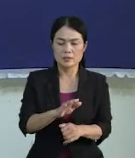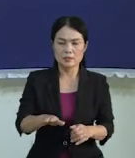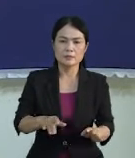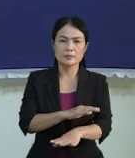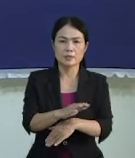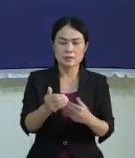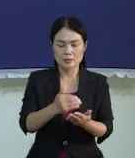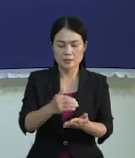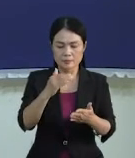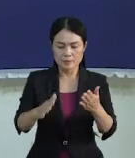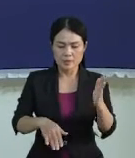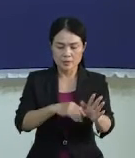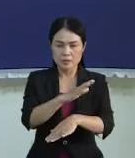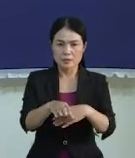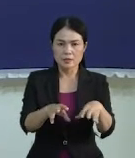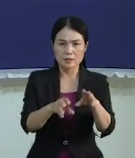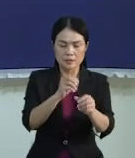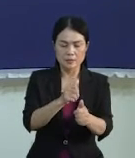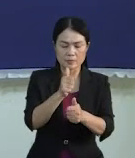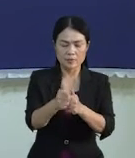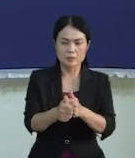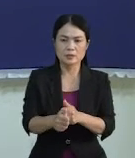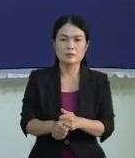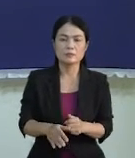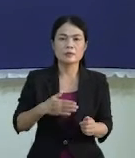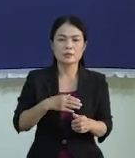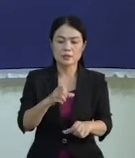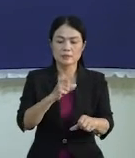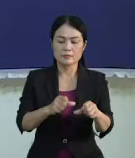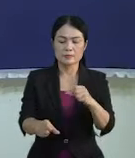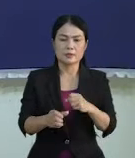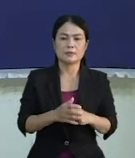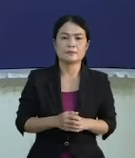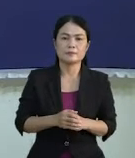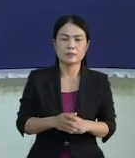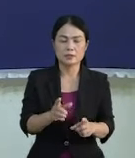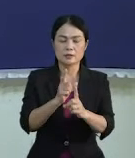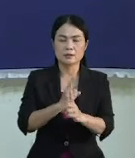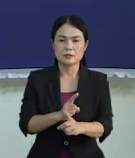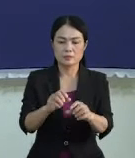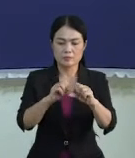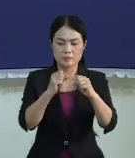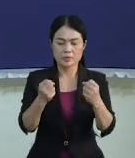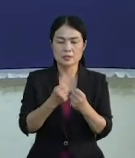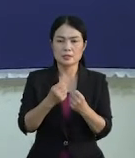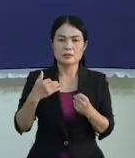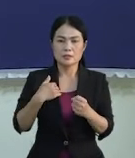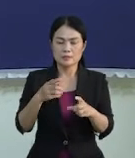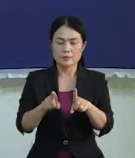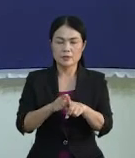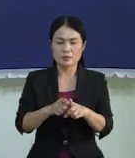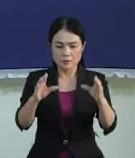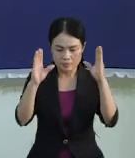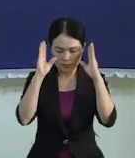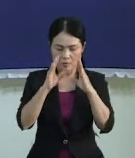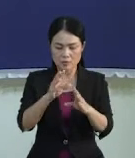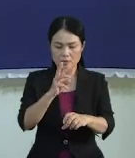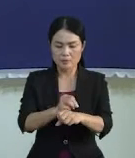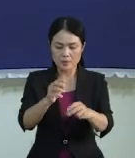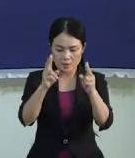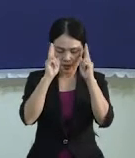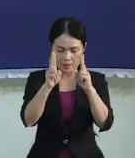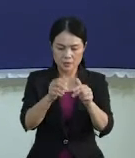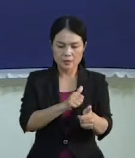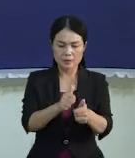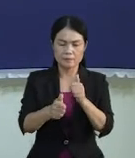ងប្អូនសិស្សានុសិស្សទាំងអស់សិក្សាពីចម្ងាយជាមួយនៅលោកគ្រូបន្តទៀតតាមរយៈបណ្ដាញសង្គមដែលមានដូចជា Facebook របស់ក្រសួងអប់រំ